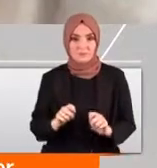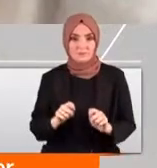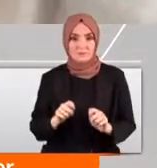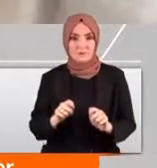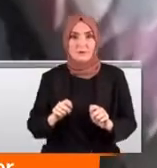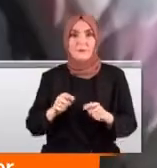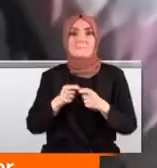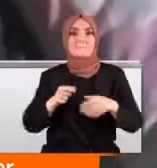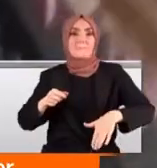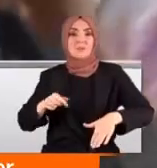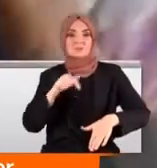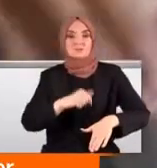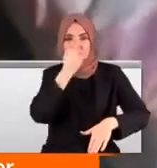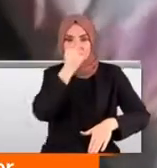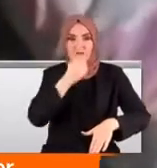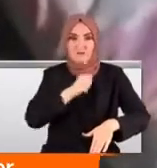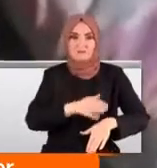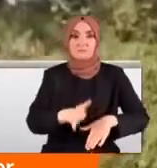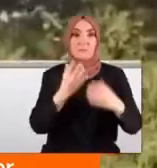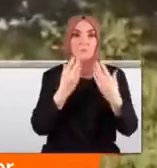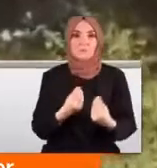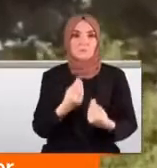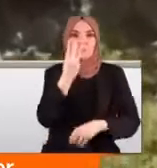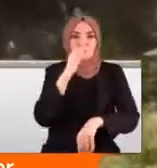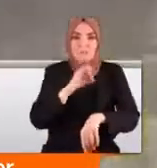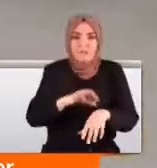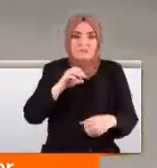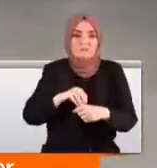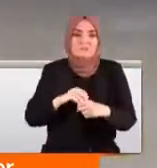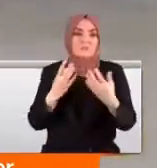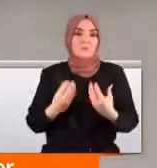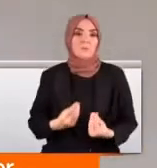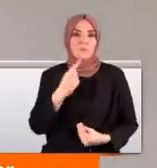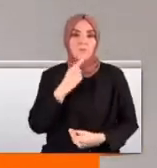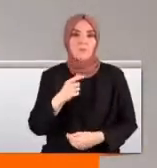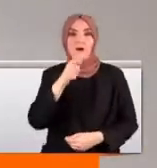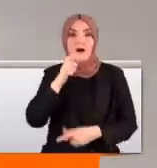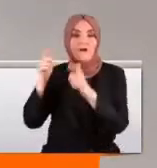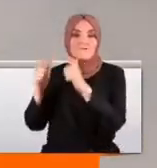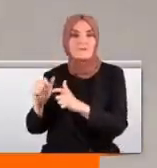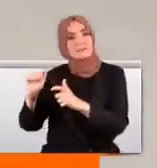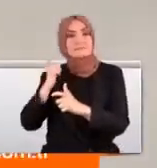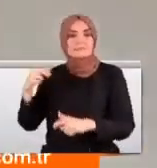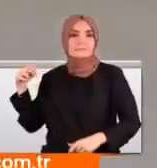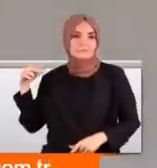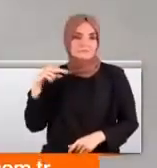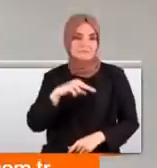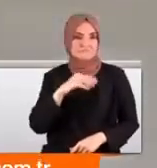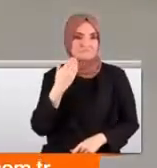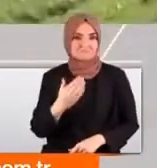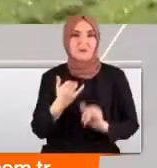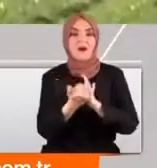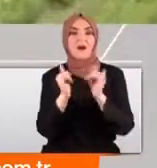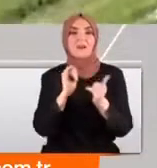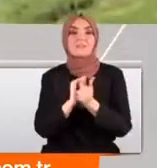Bacağımı yaraladı. Her şey böyle 3 dakika içinde oldu. Kahveden dönüyordu. Artvin Şavşat'ta bulunan evinin önünde ayı saldırısına